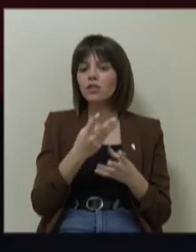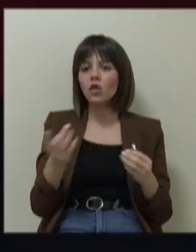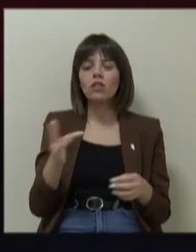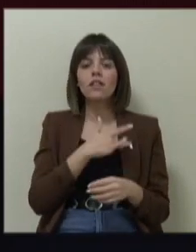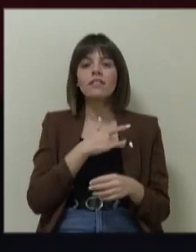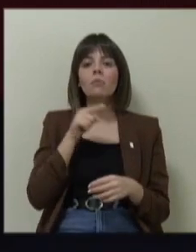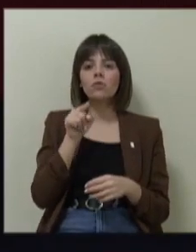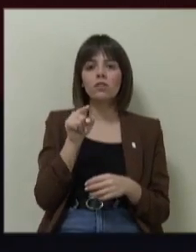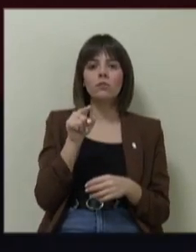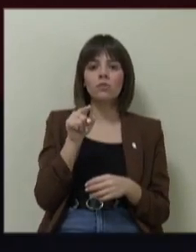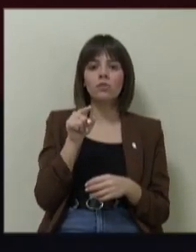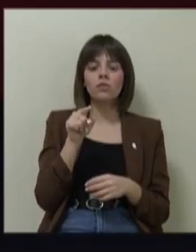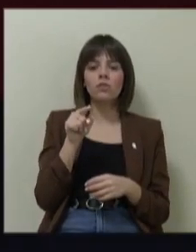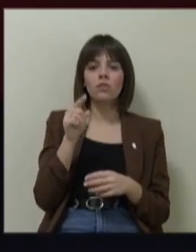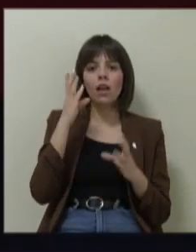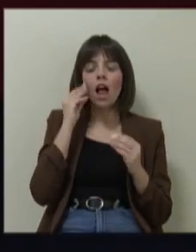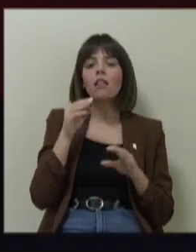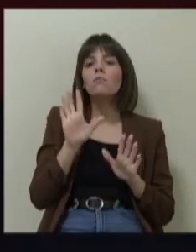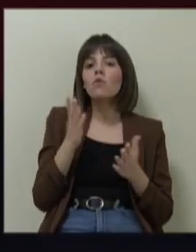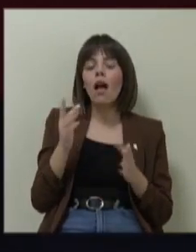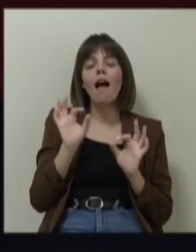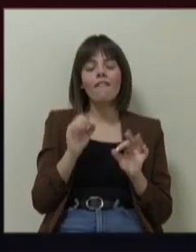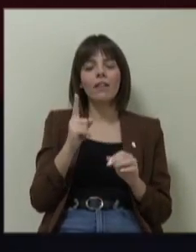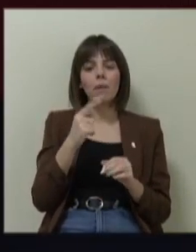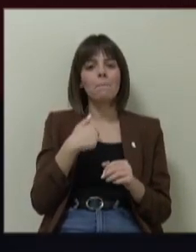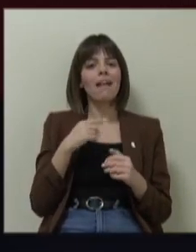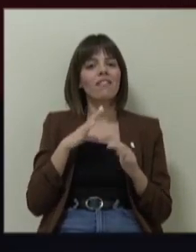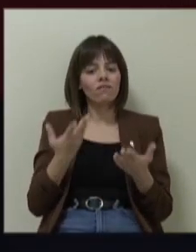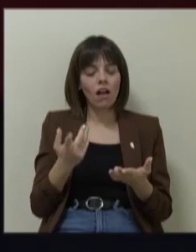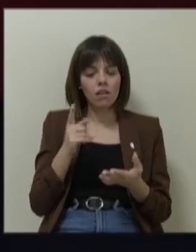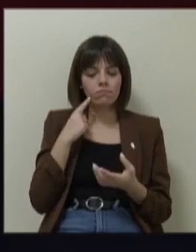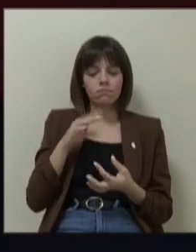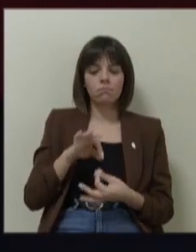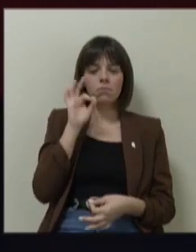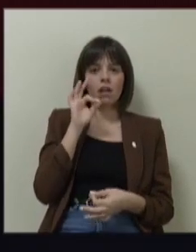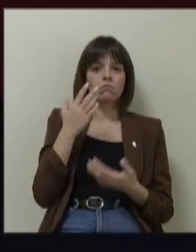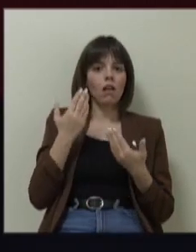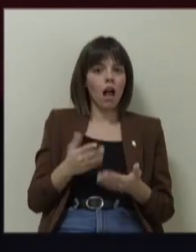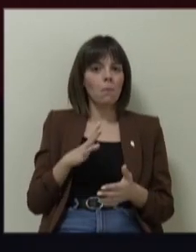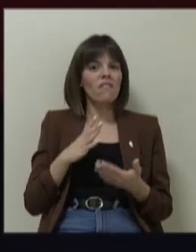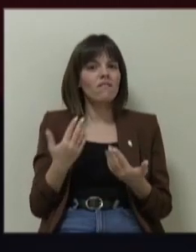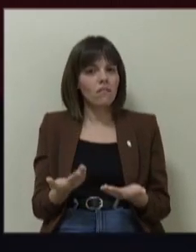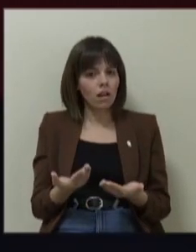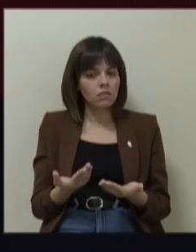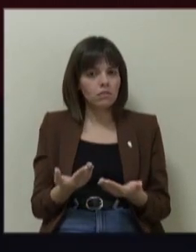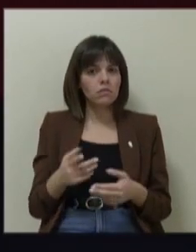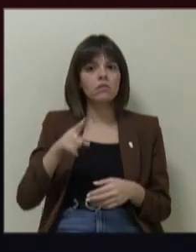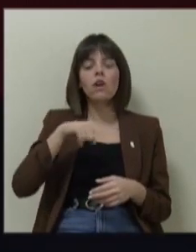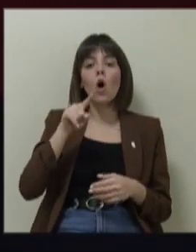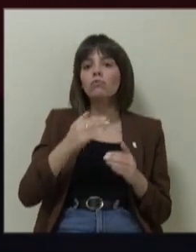böyle algılamıyor. Evet bir ben var, bir birey olma hali var. Ve onun